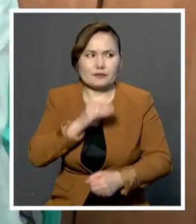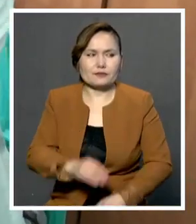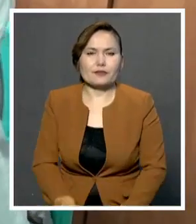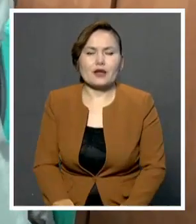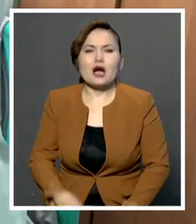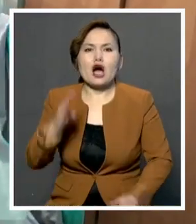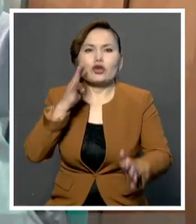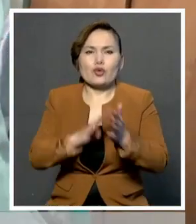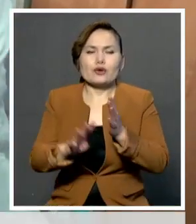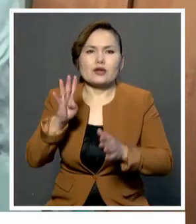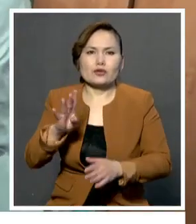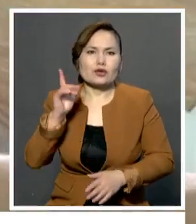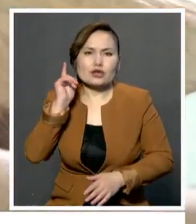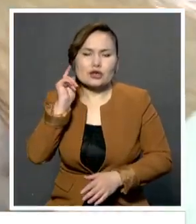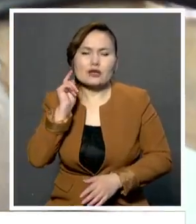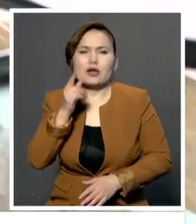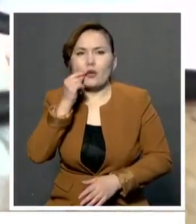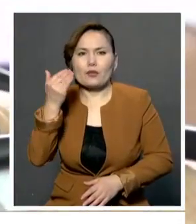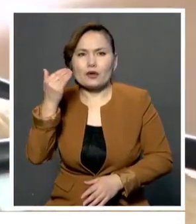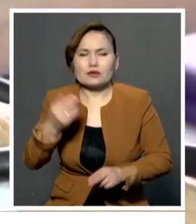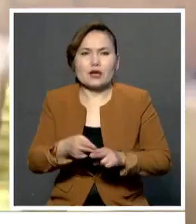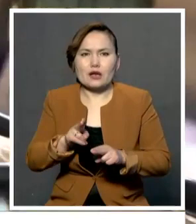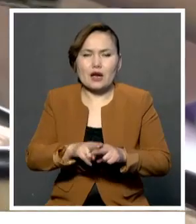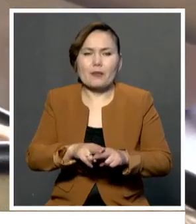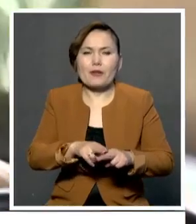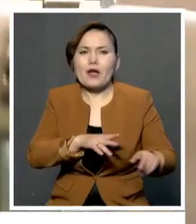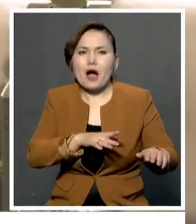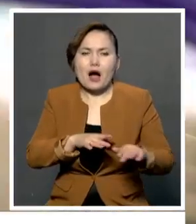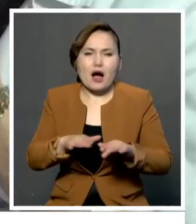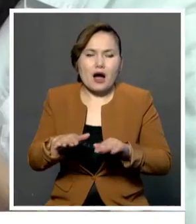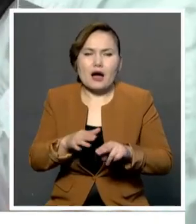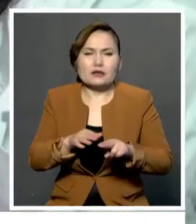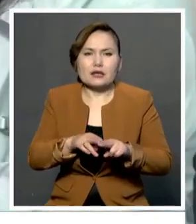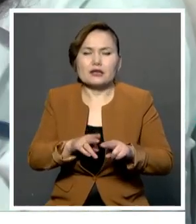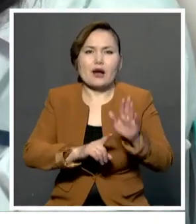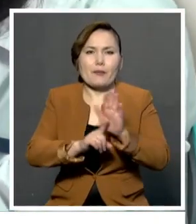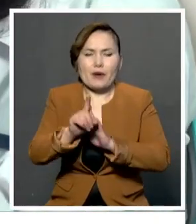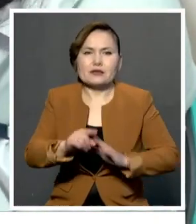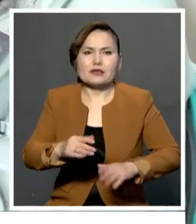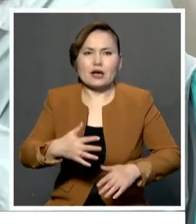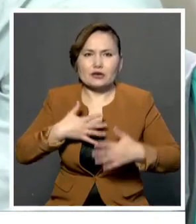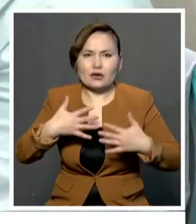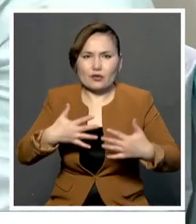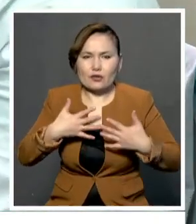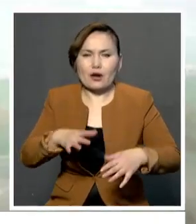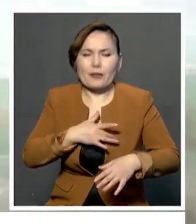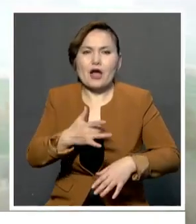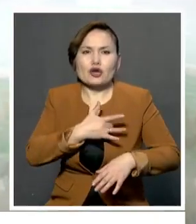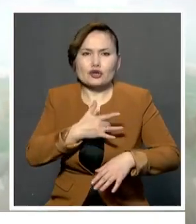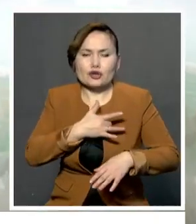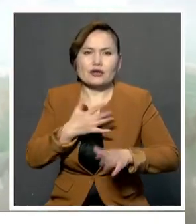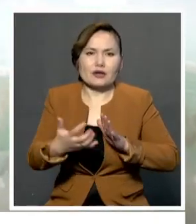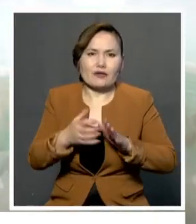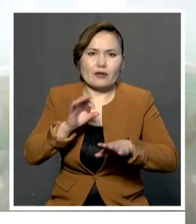Биыл 94 жасқа келген Валентин Хаксунұлы аз қимылдаса болды, ентігіп кеудесі қысатын. Тексеріле келе науқаста жүрек кемістігі анықталып, дереу